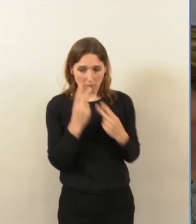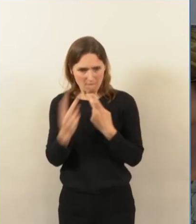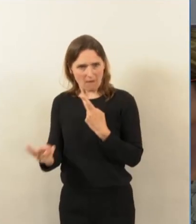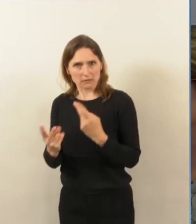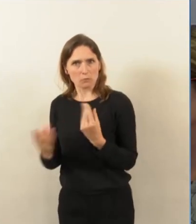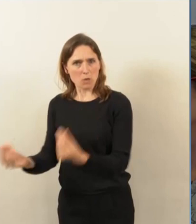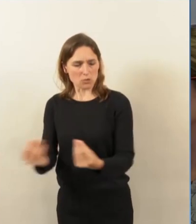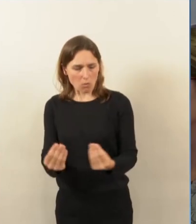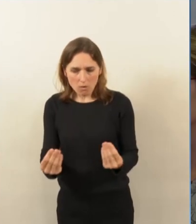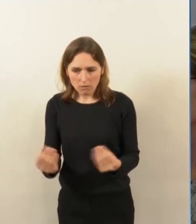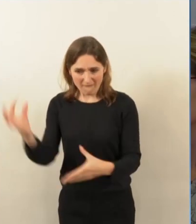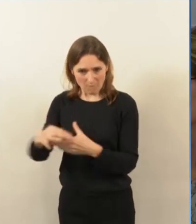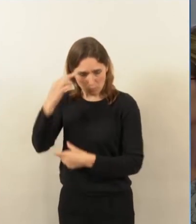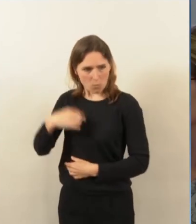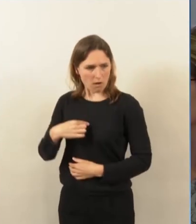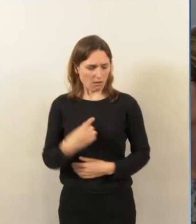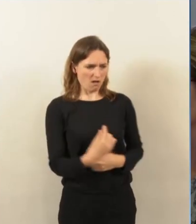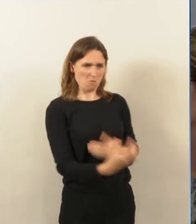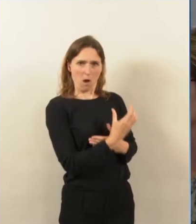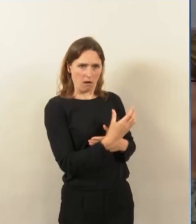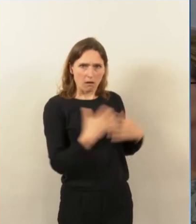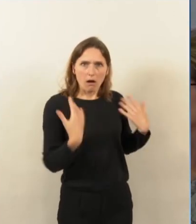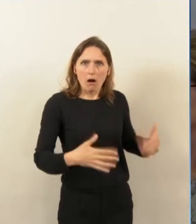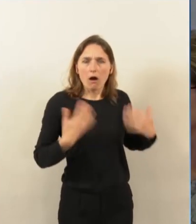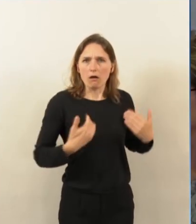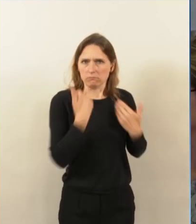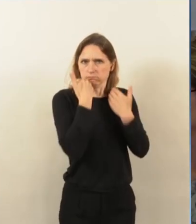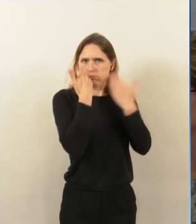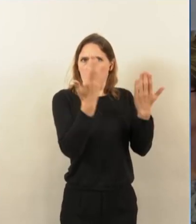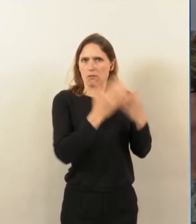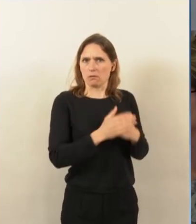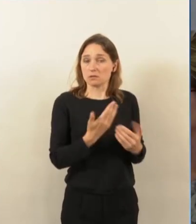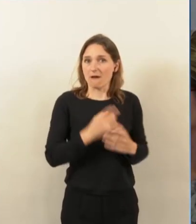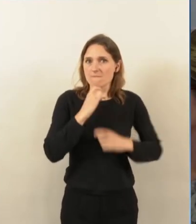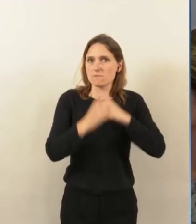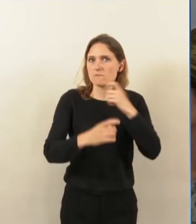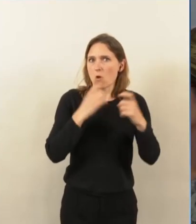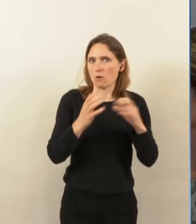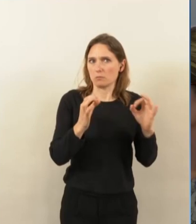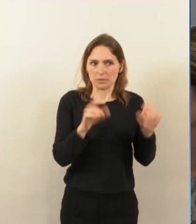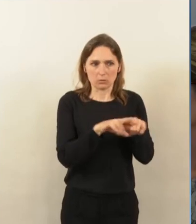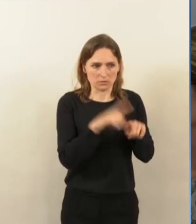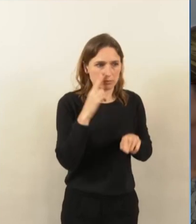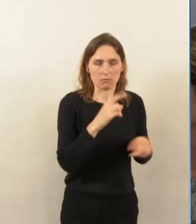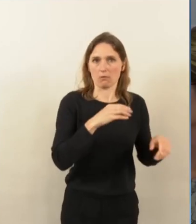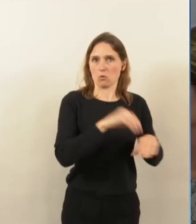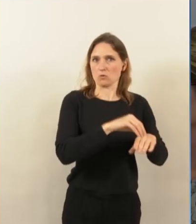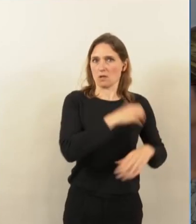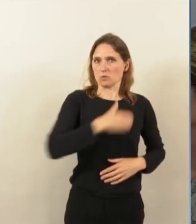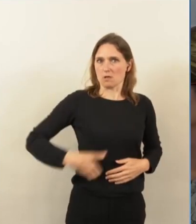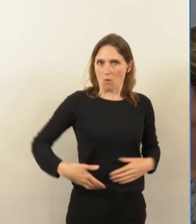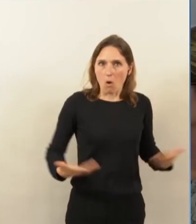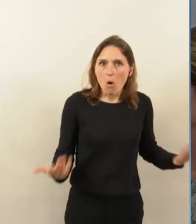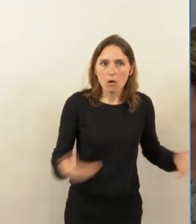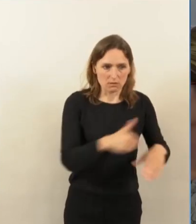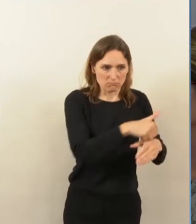ont voté pour eux il y a là quelque chose de très très violent pour celles et ceux qui sont concernés et je